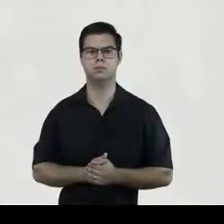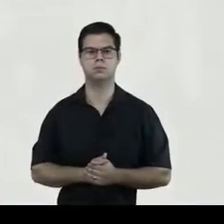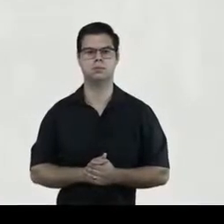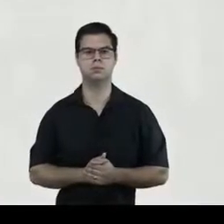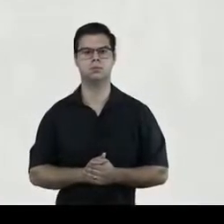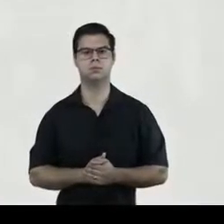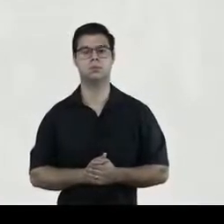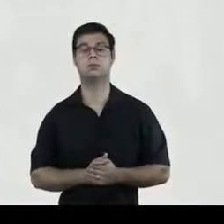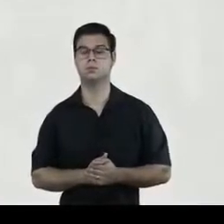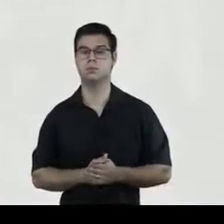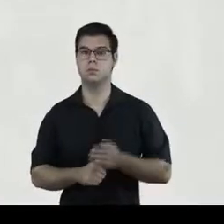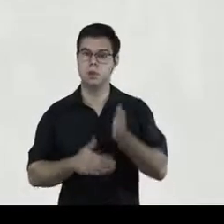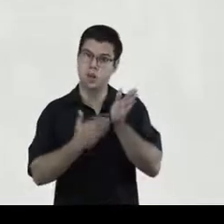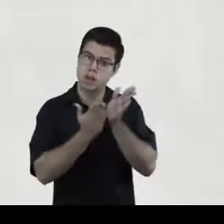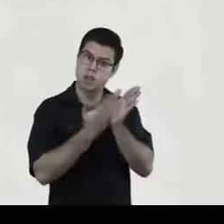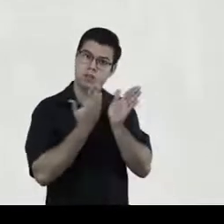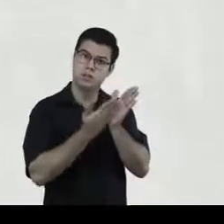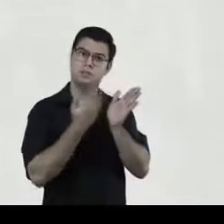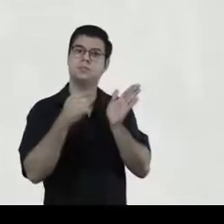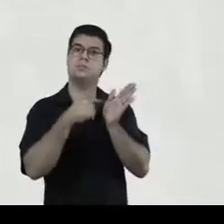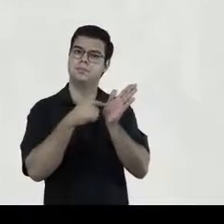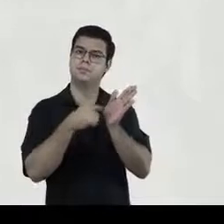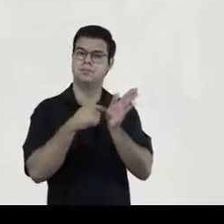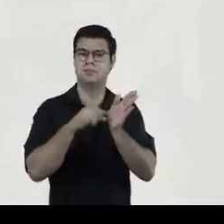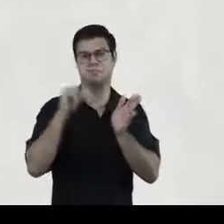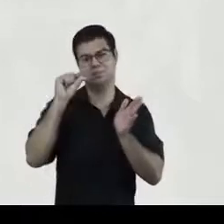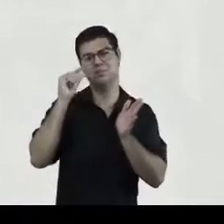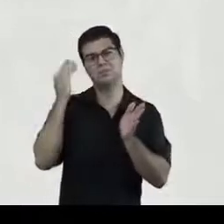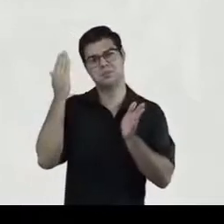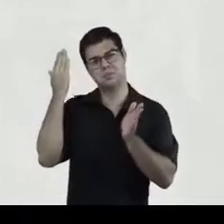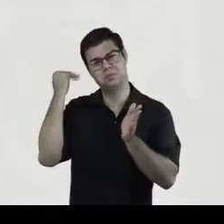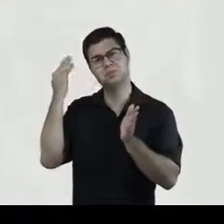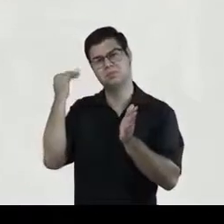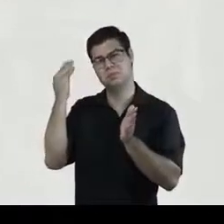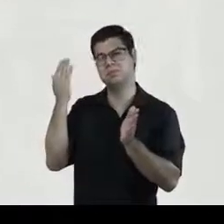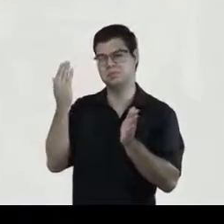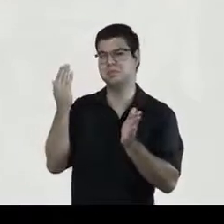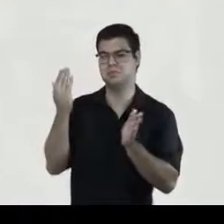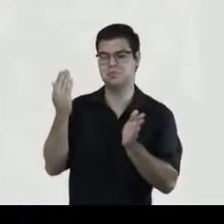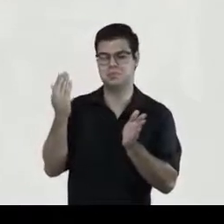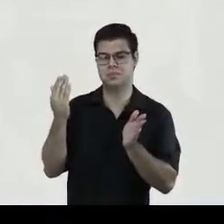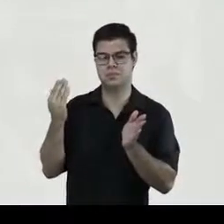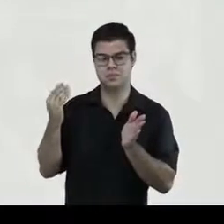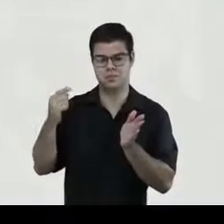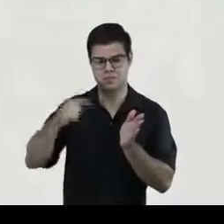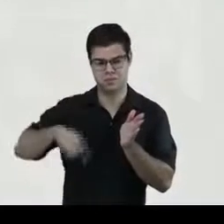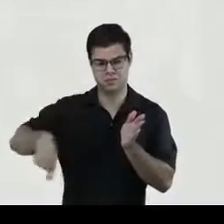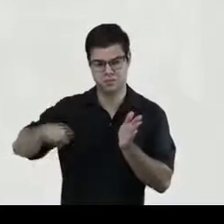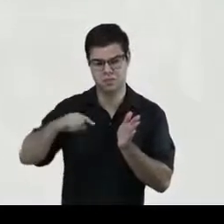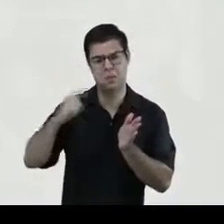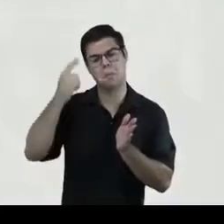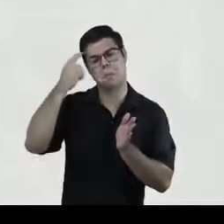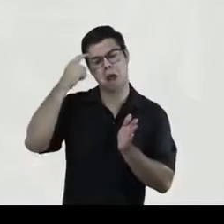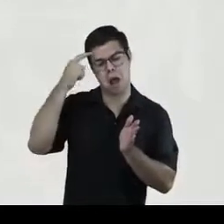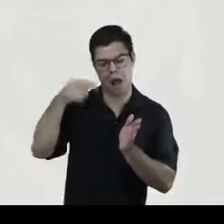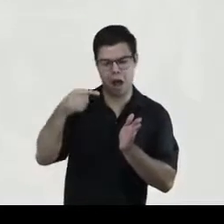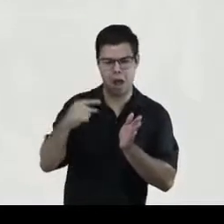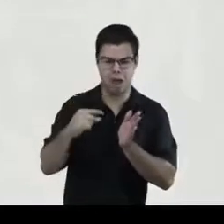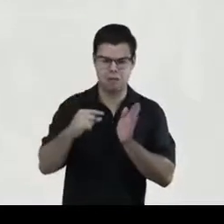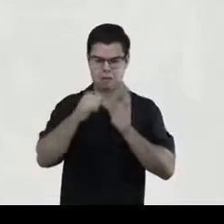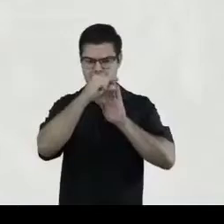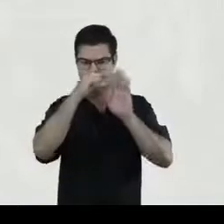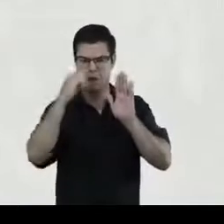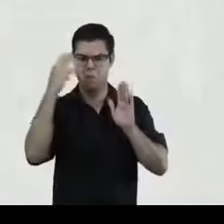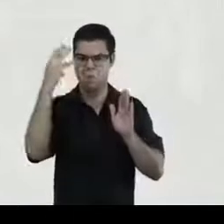contemporain. Vous dites « quelle belle page de titre du XVIe siècle ». Oui, c'est une page de titre, oui, refaite au